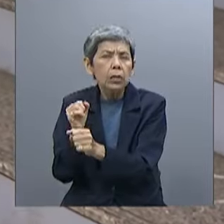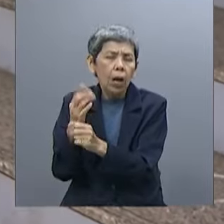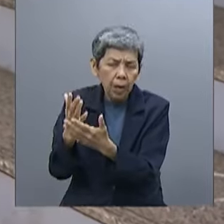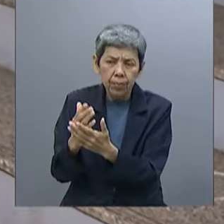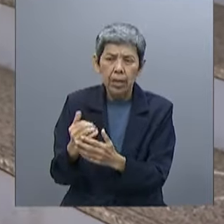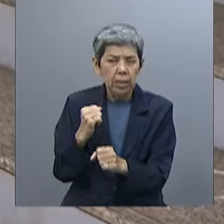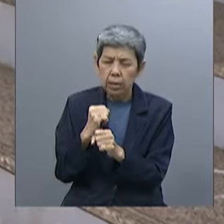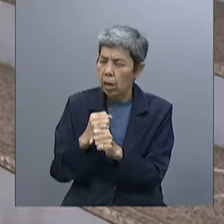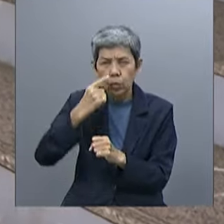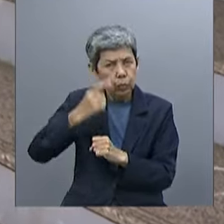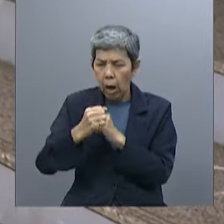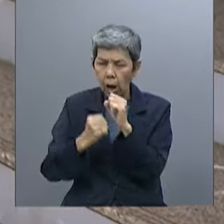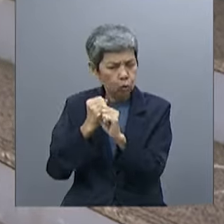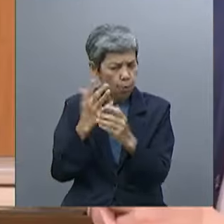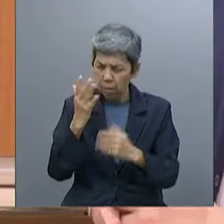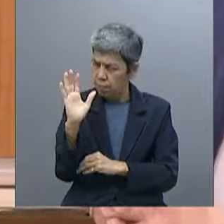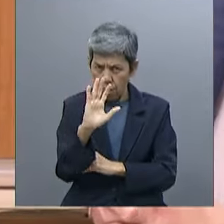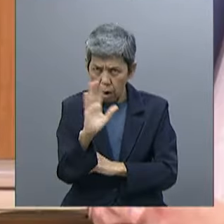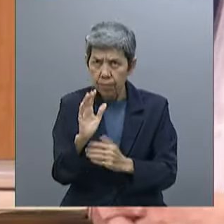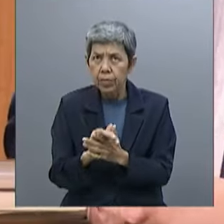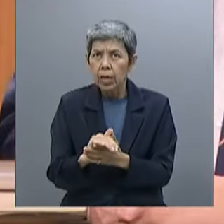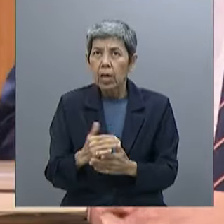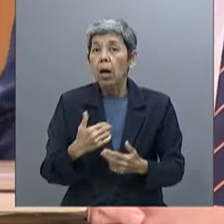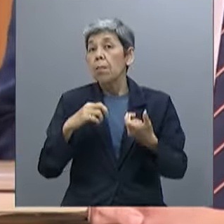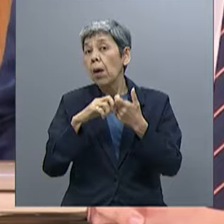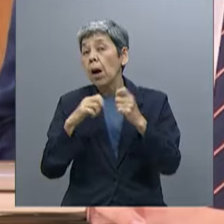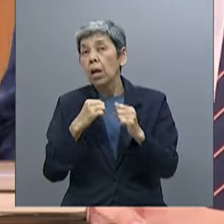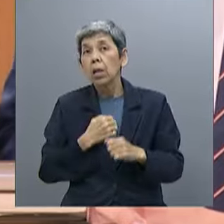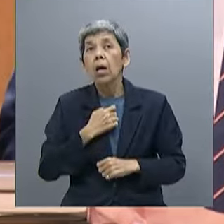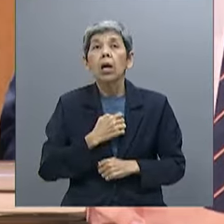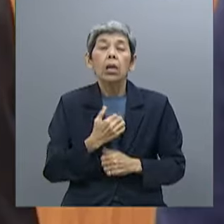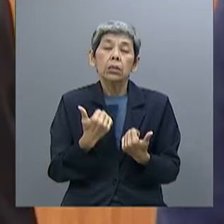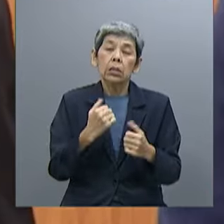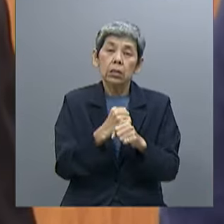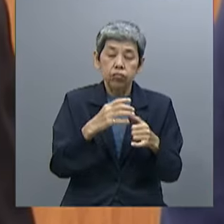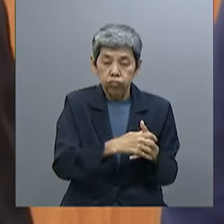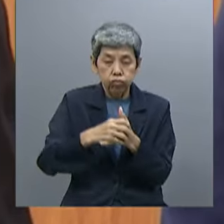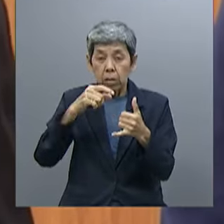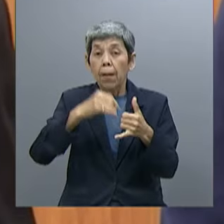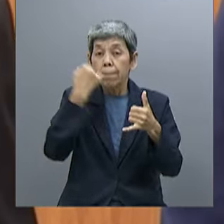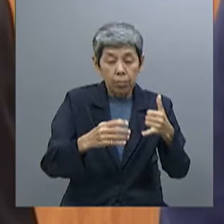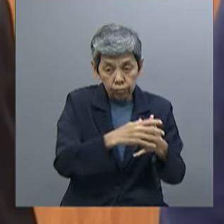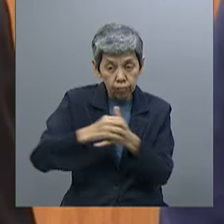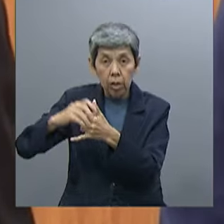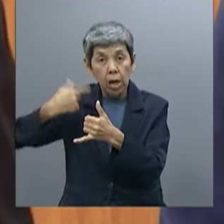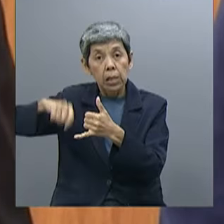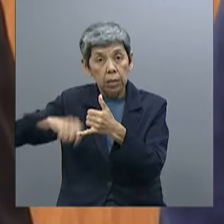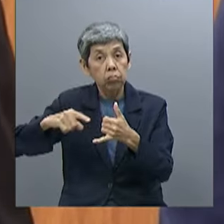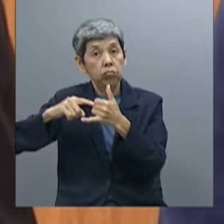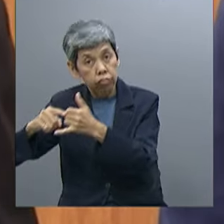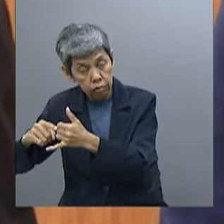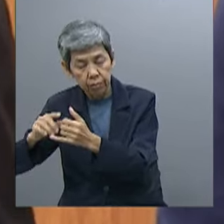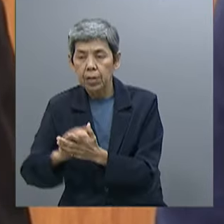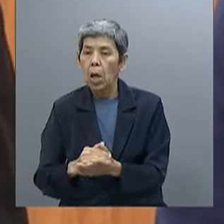ไม่หยุดลงตามอายุความที่หมดไปและความล้มเหลวในการสอบสวนการนำตัวผู้กระทำผิดเข้าสู่กระบวนการยุติธรรมนั้น